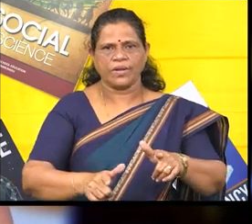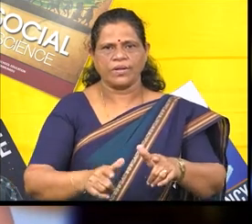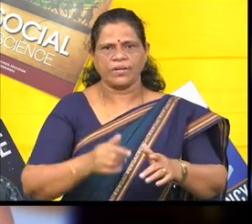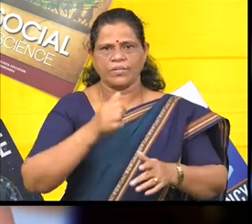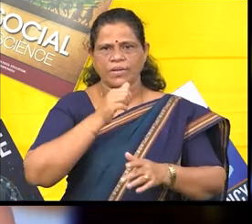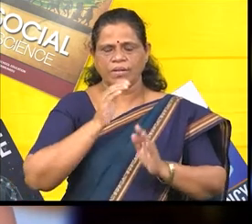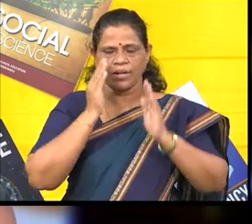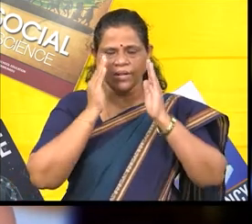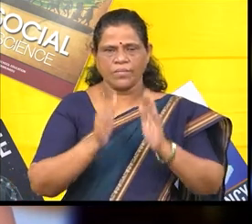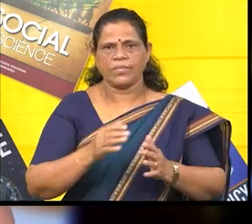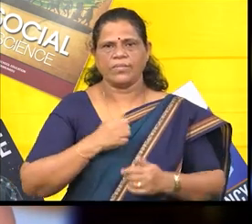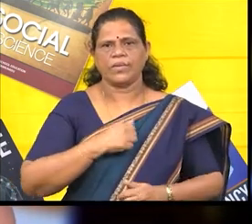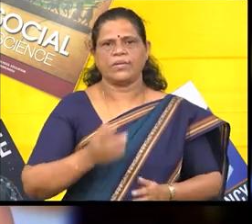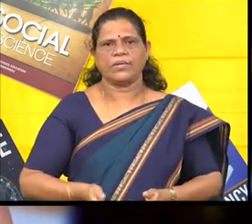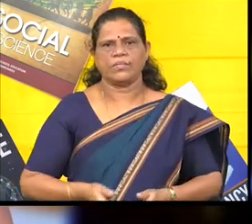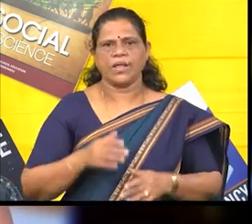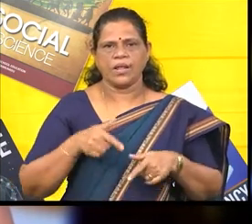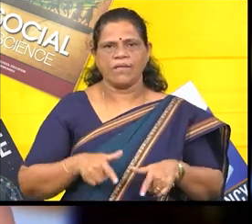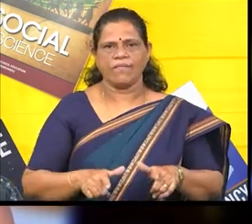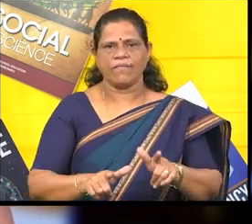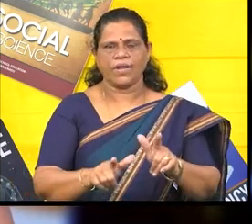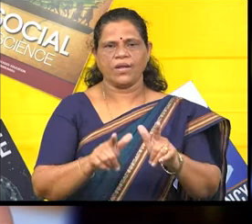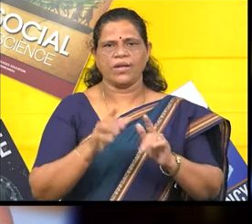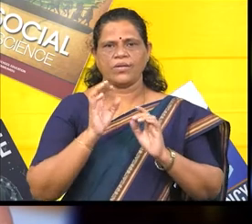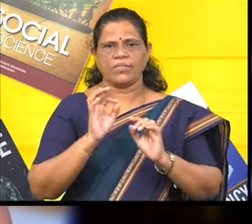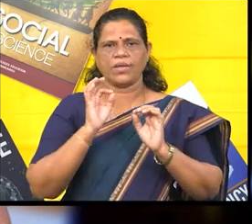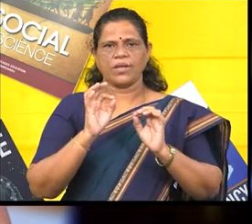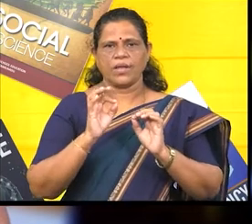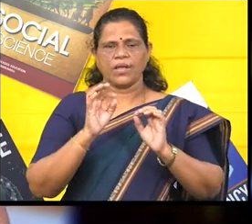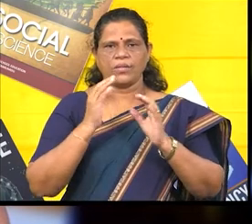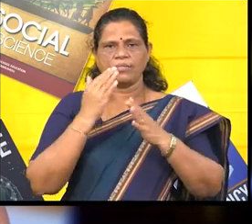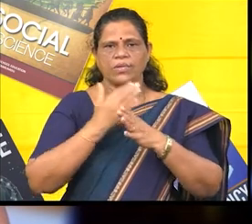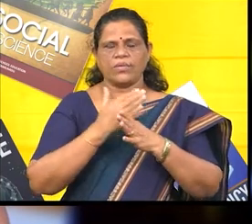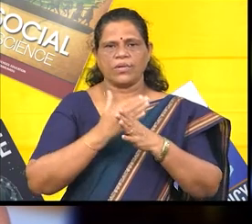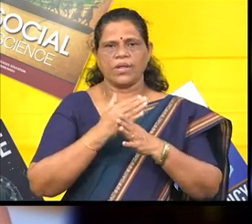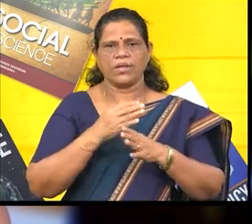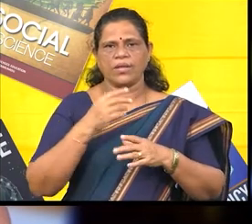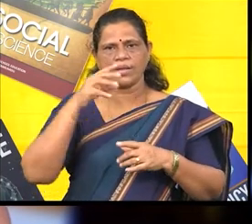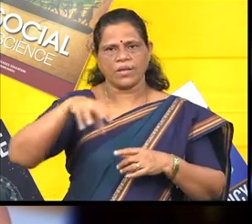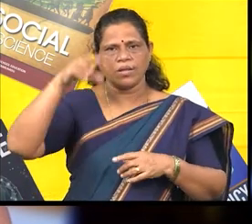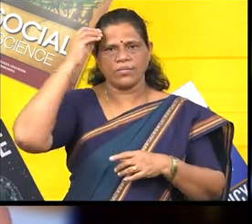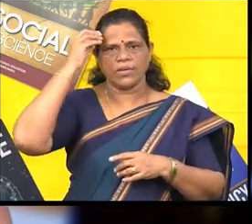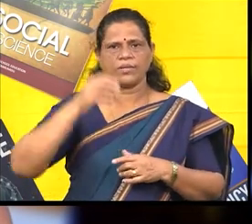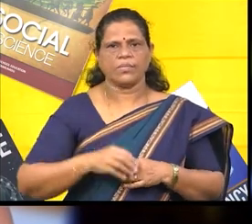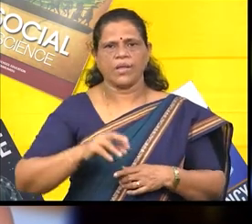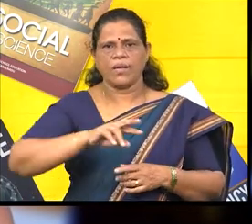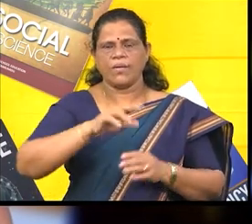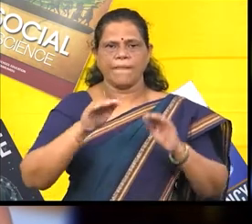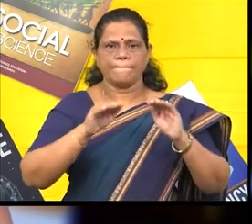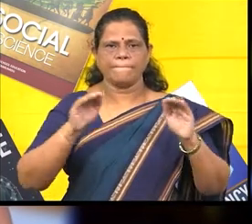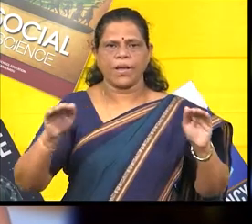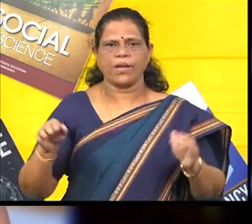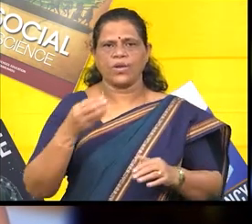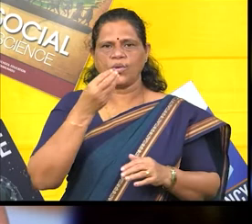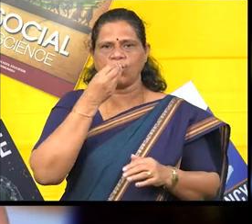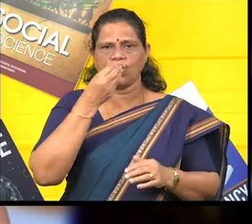வேளாண் தொழிலையே நம்பியுள்ளனர். அதனால் வேளாண் தொழில் தான் இருக்கிறதுலேயே மிகப்பெரிய தொழிலாக கருதப்படுகிறது.